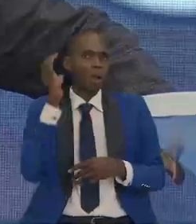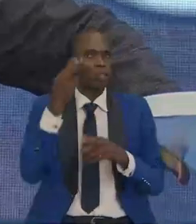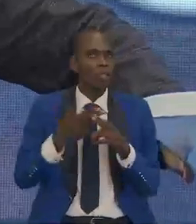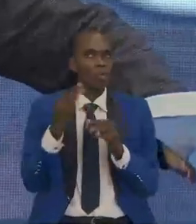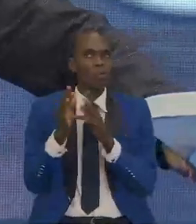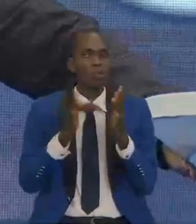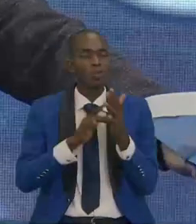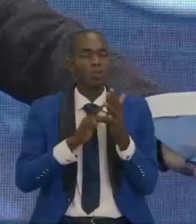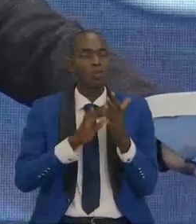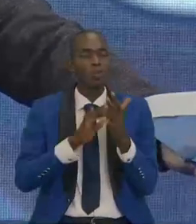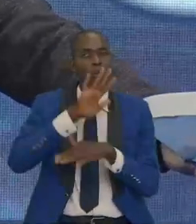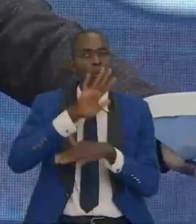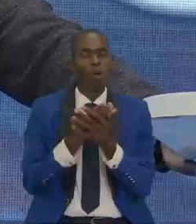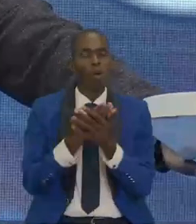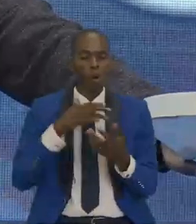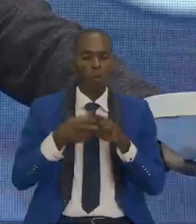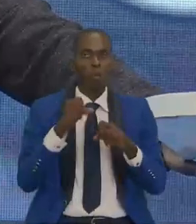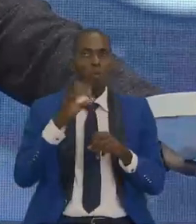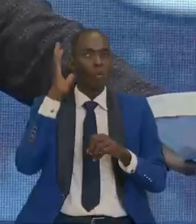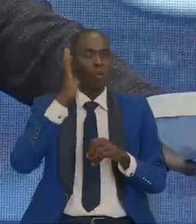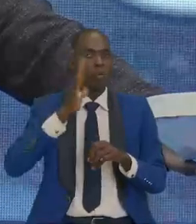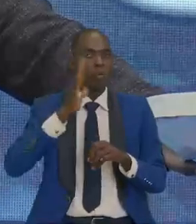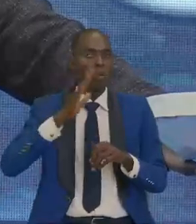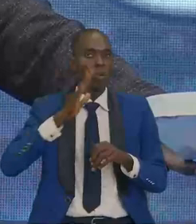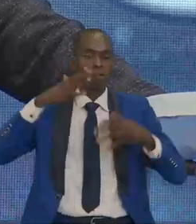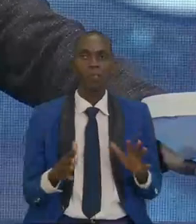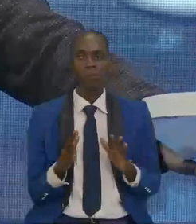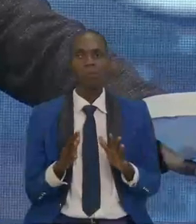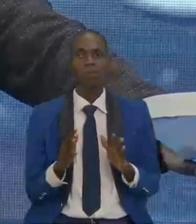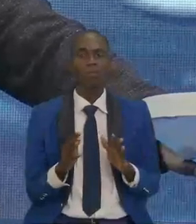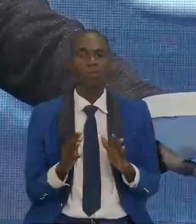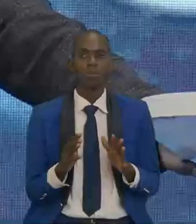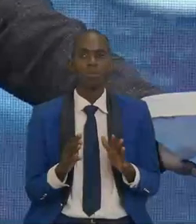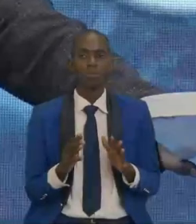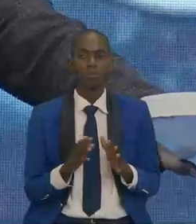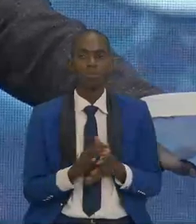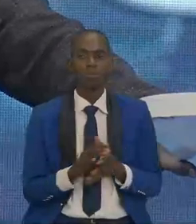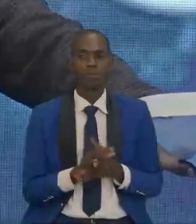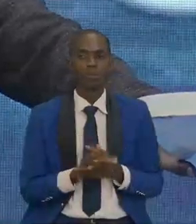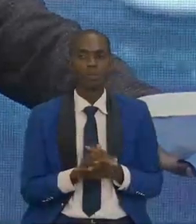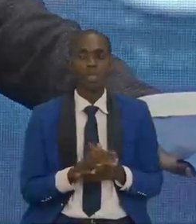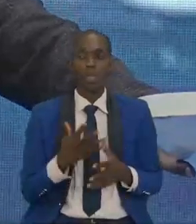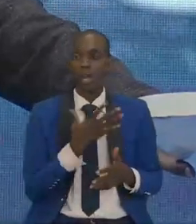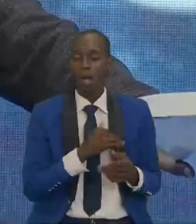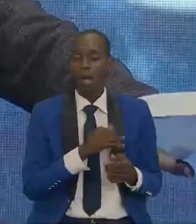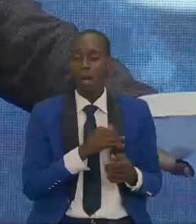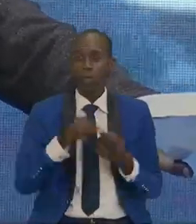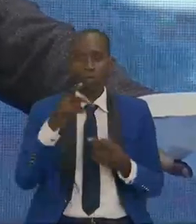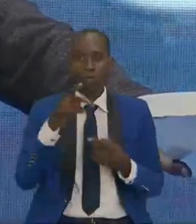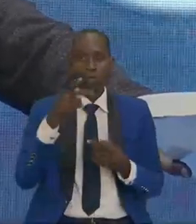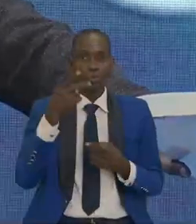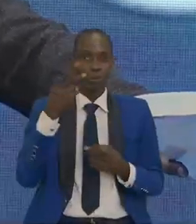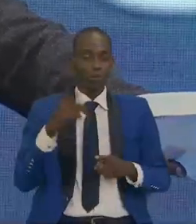Je sais que lorsque j'aurai entendu le nom de Jésus, tous mes problèmes prendront